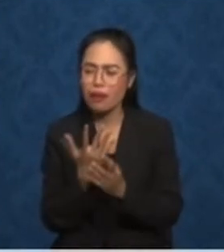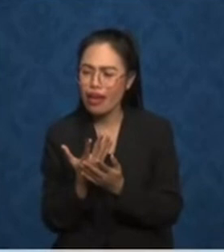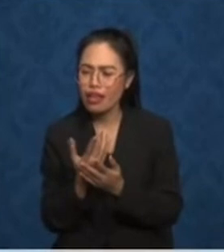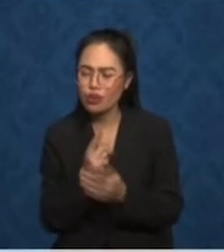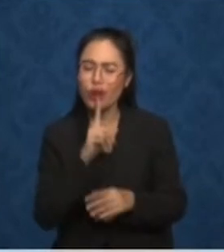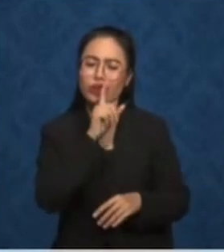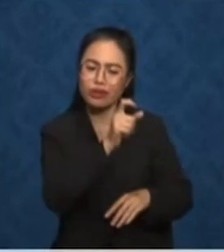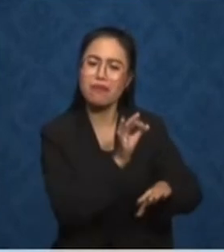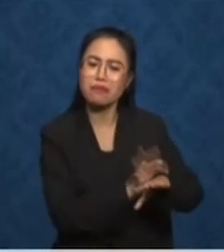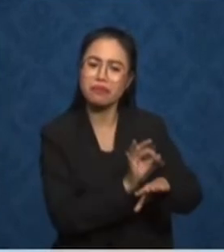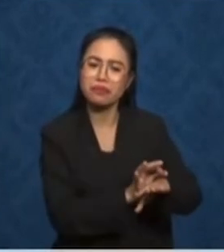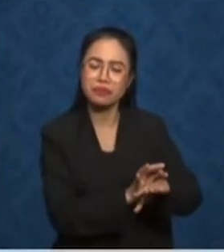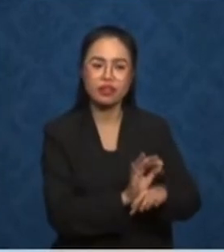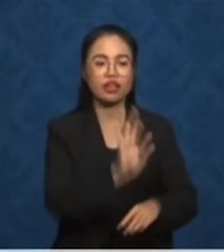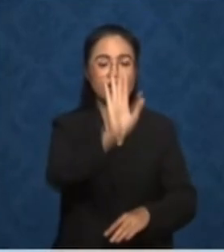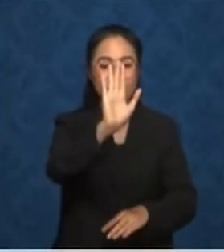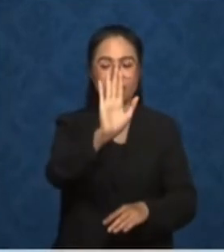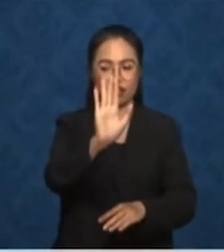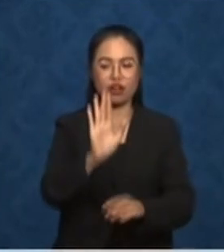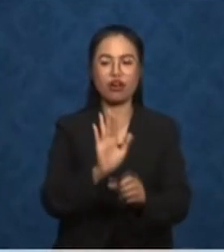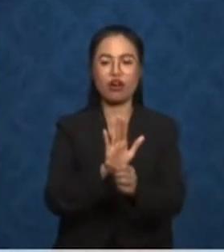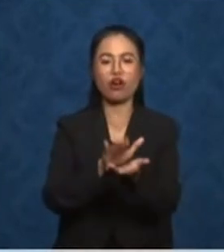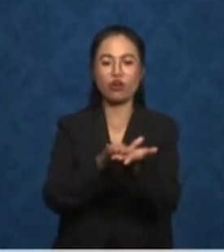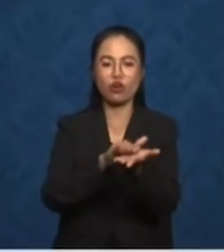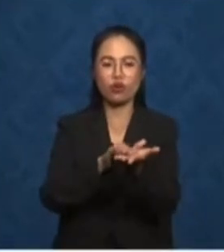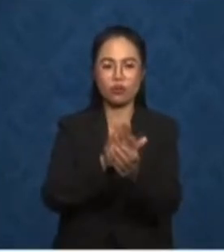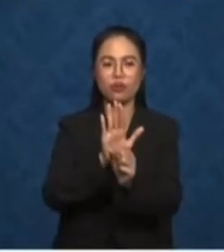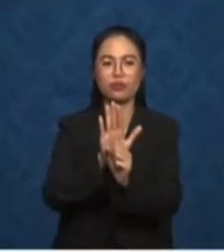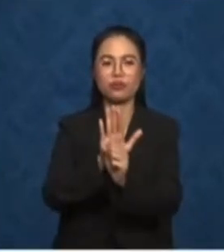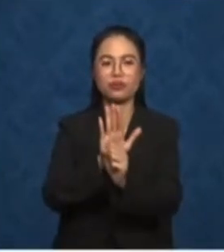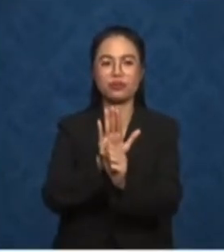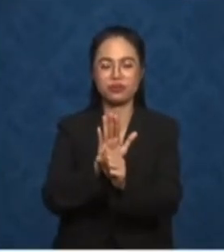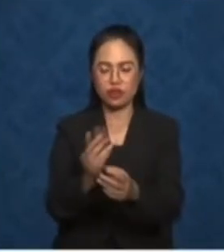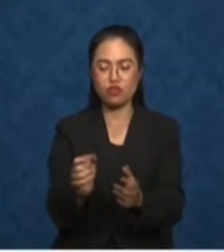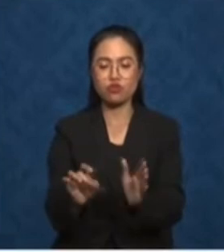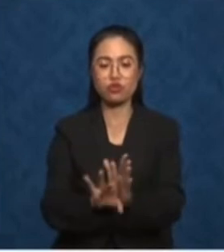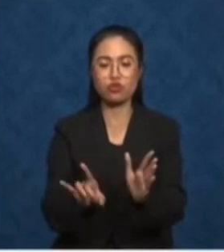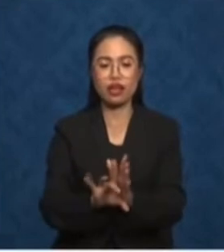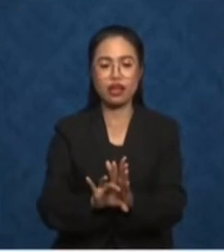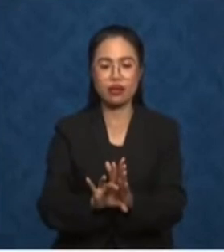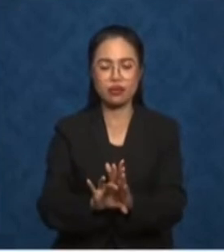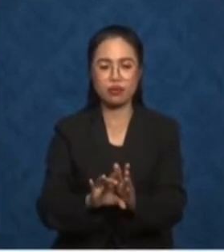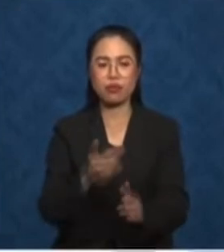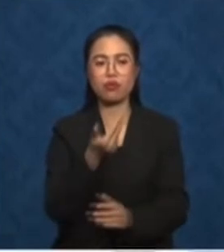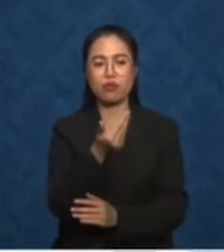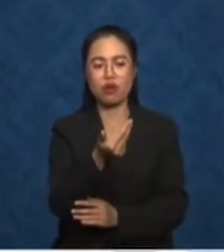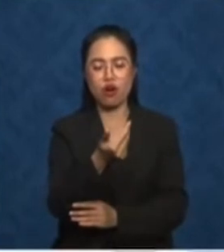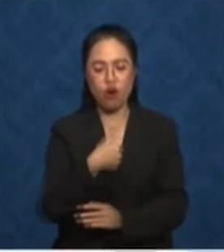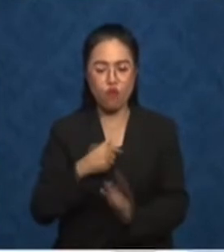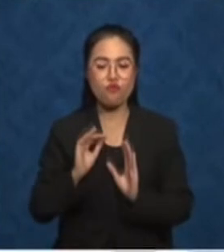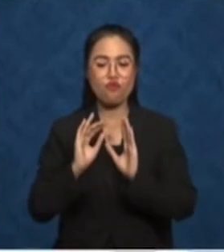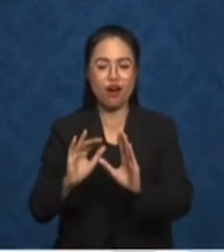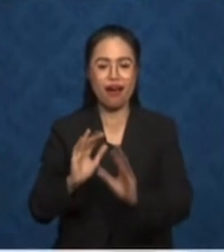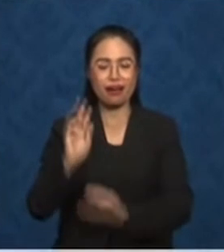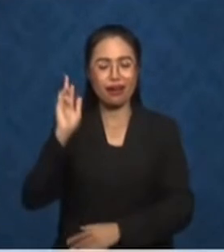สมควรโอเคคร สุดทายครั ท่ประทานก็ผมขออนุญาตนะครัก็ฝากสอหมอนชน